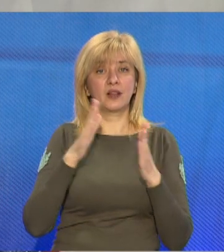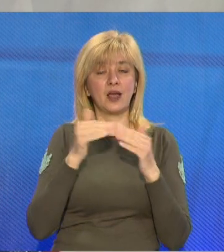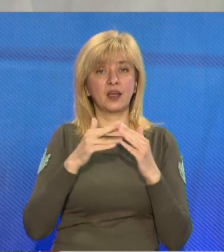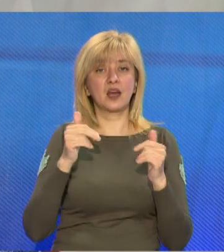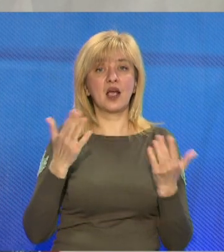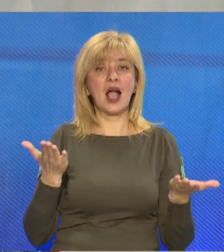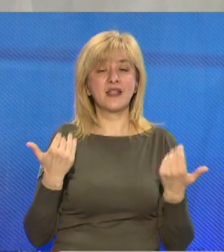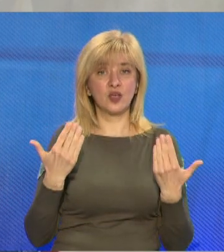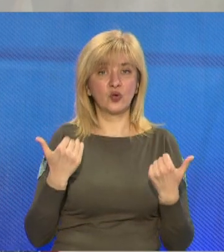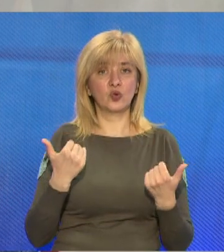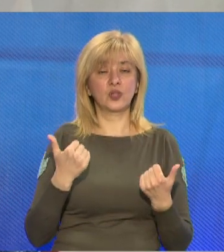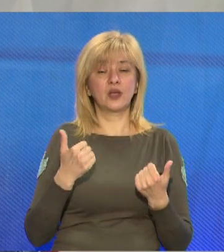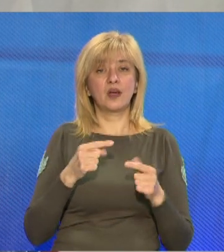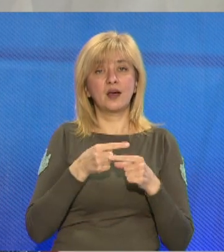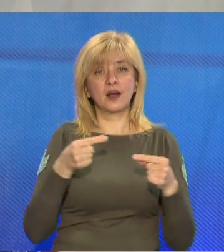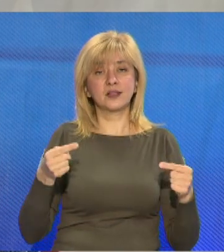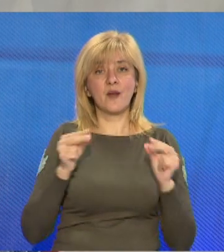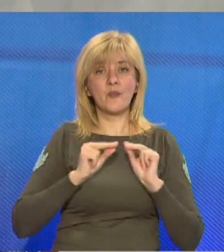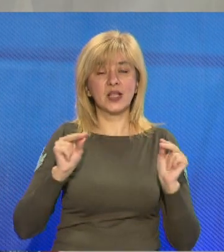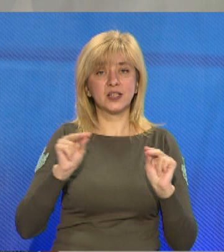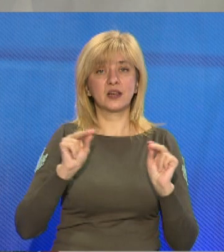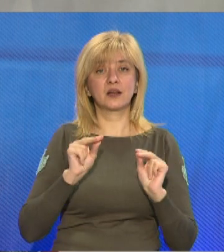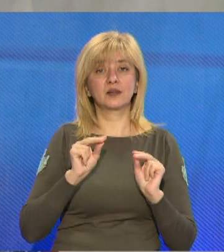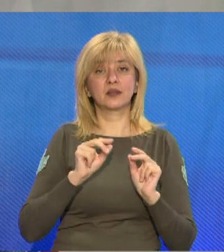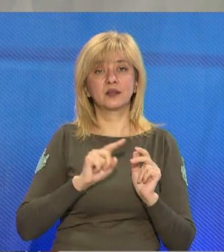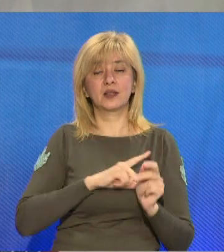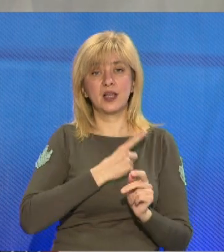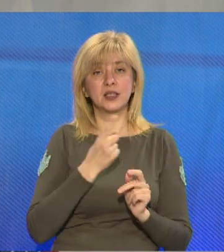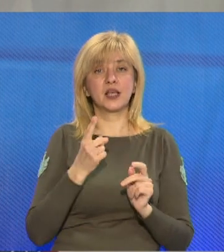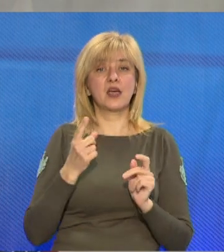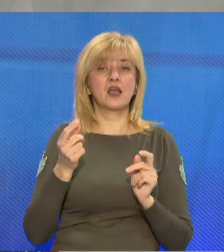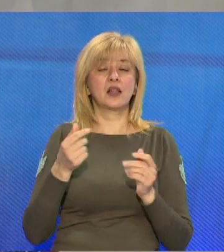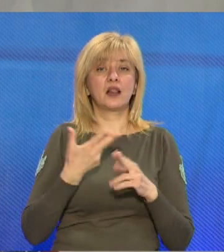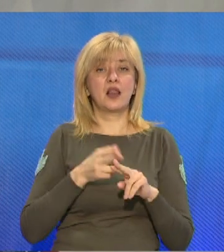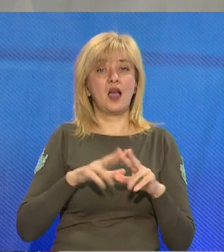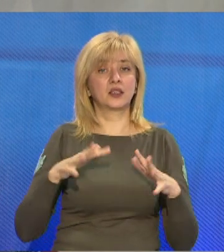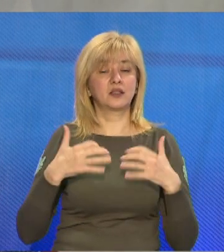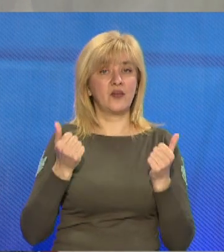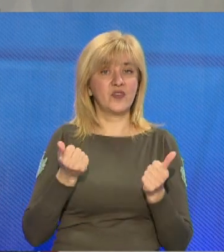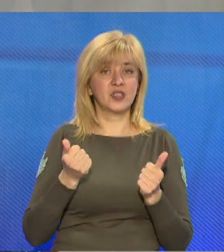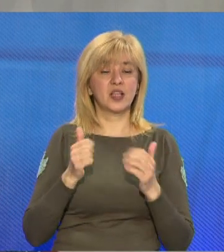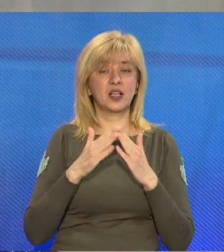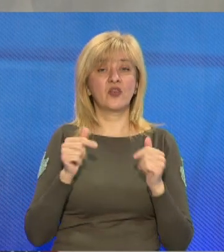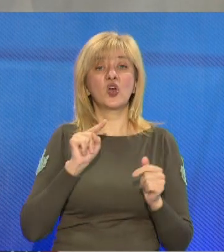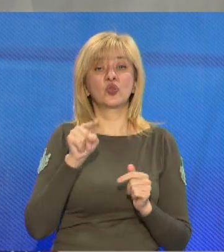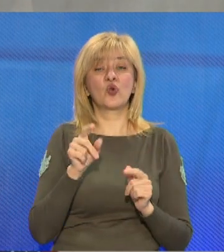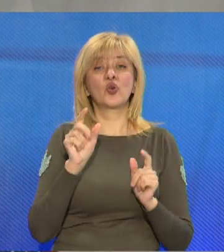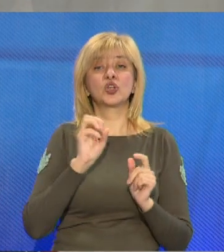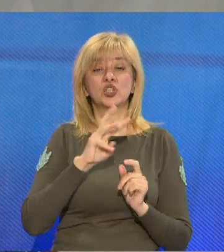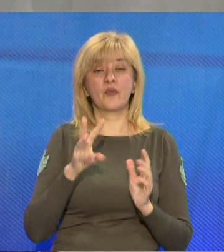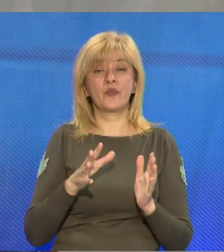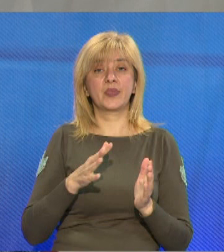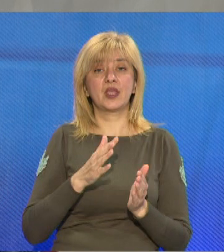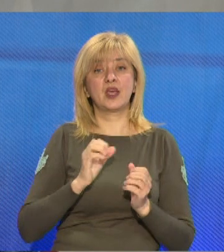краеведов, мастер-классы для оздоровительных лагерей. Ну, в целом, то, чем насыщена